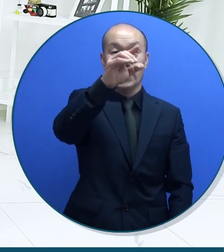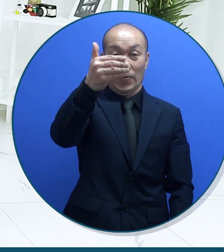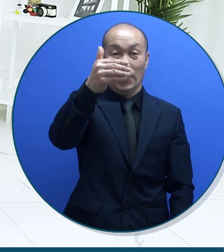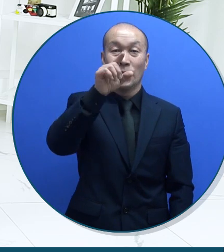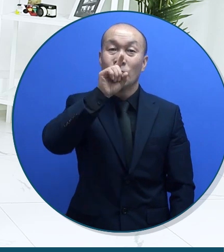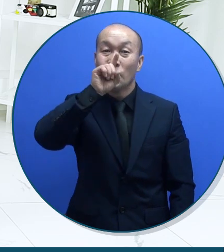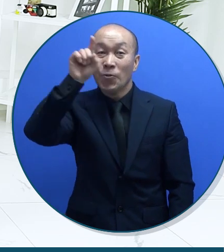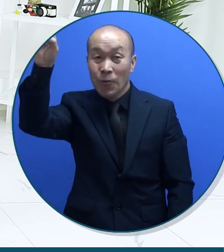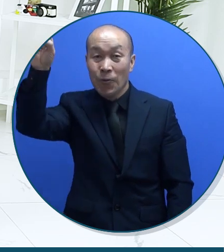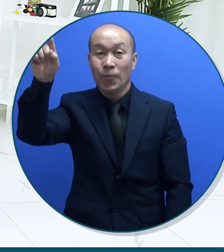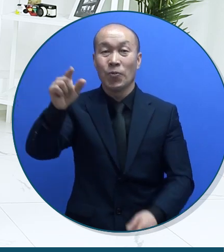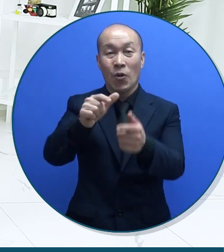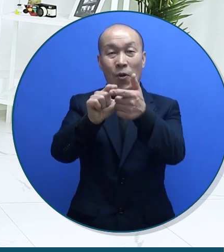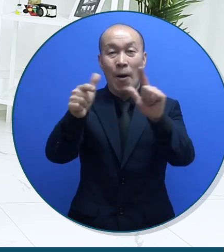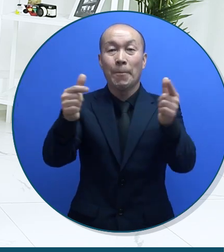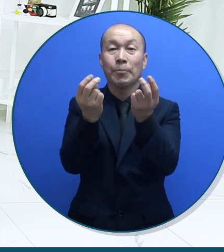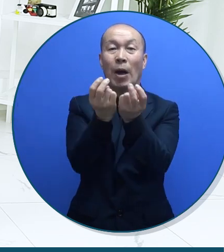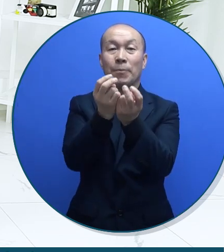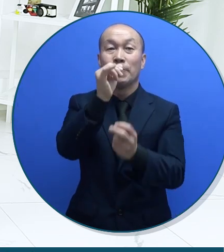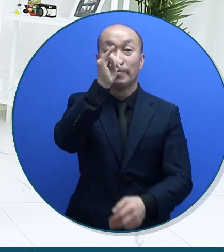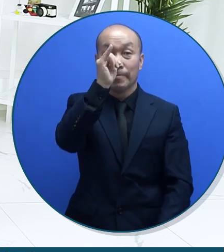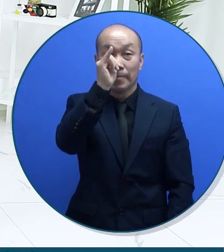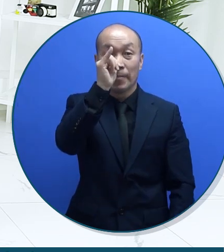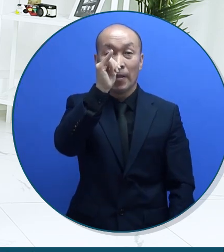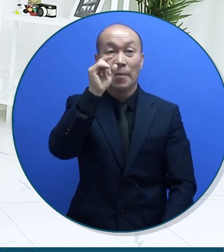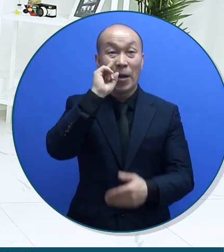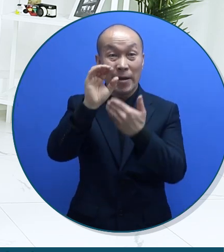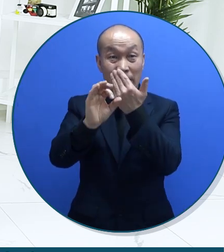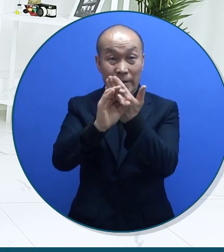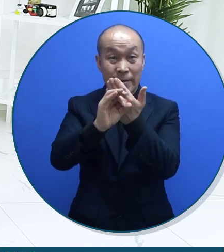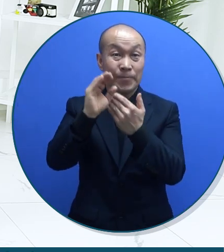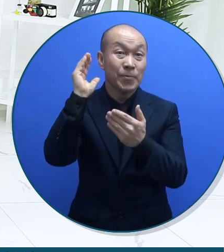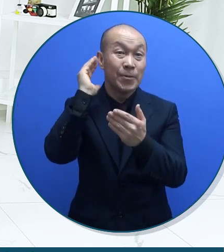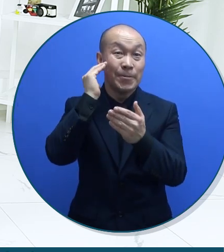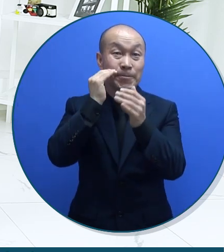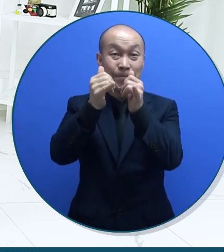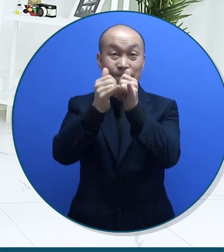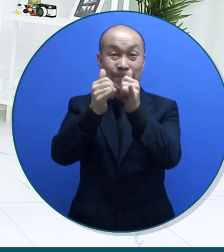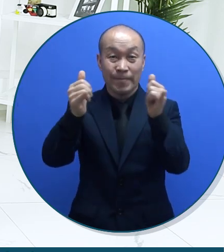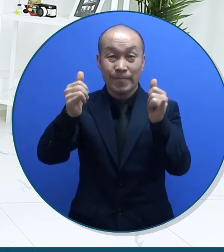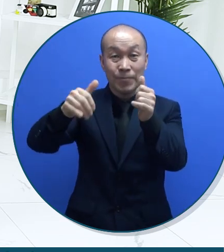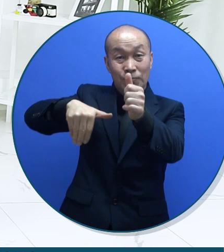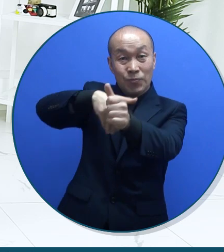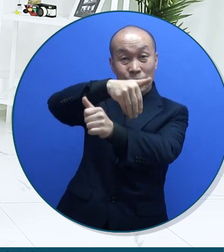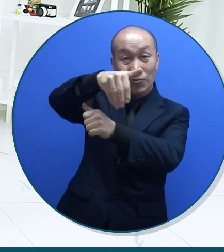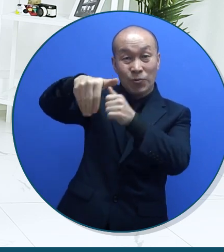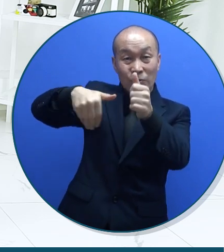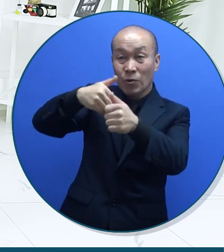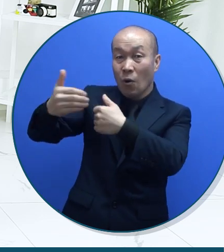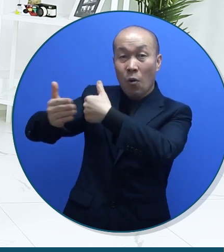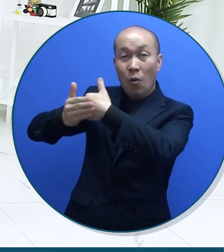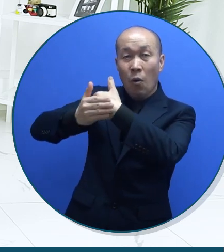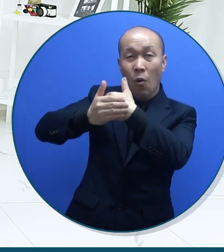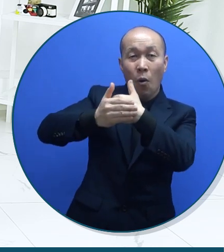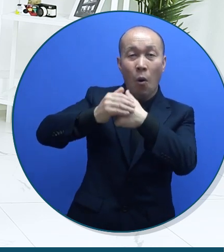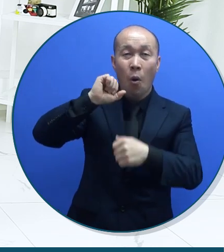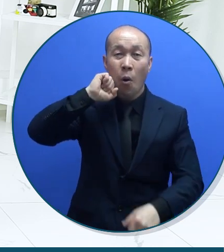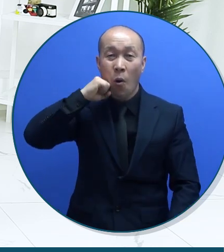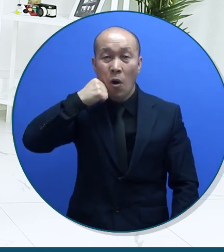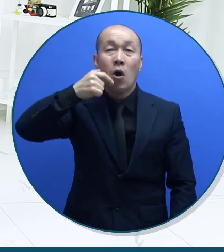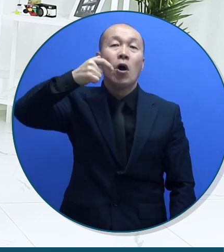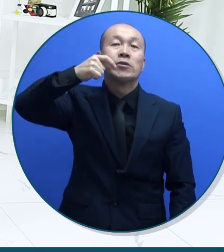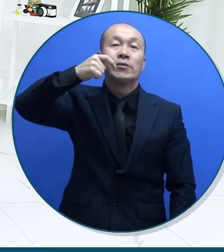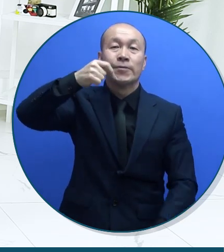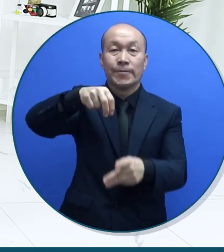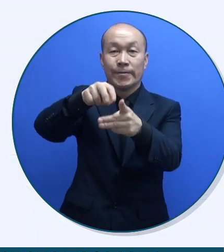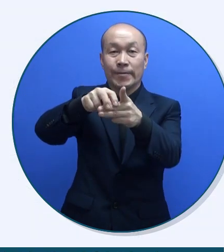119 신고에는 다양한 방법이 있는데요. 만약 청각장애인의 경우 주변에 도움을 청할 수 없다면 손말이음센터를 활용할